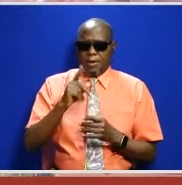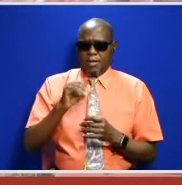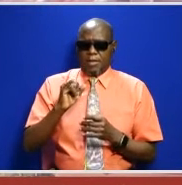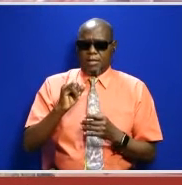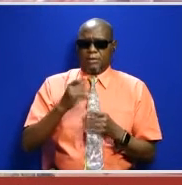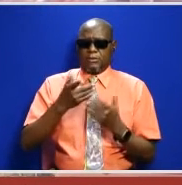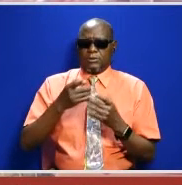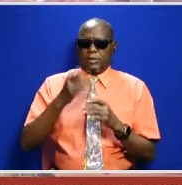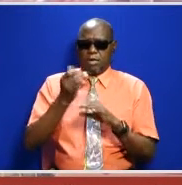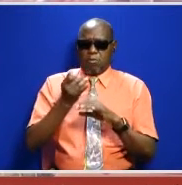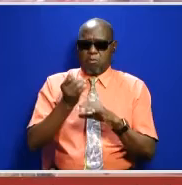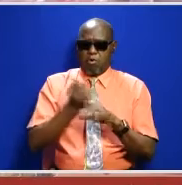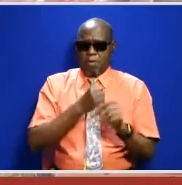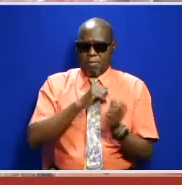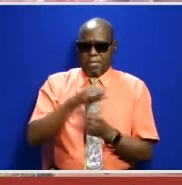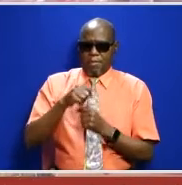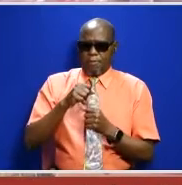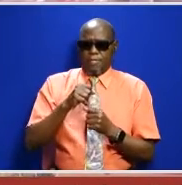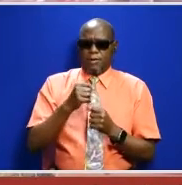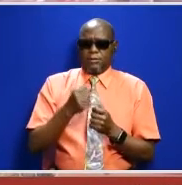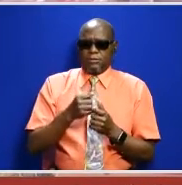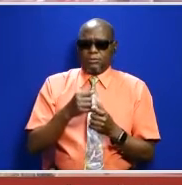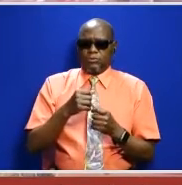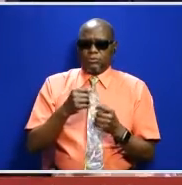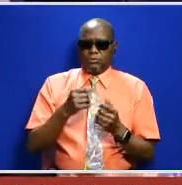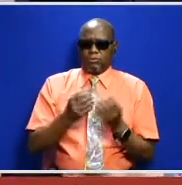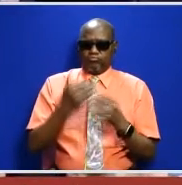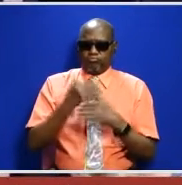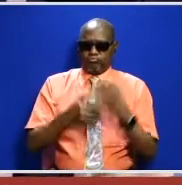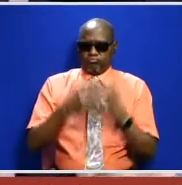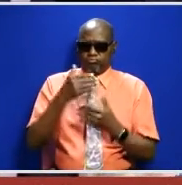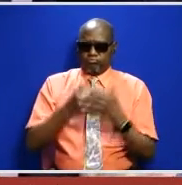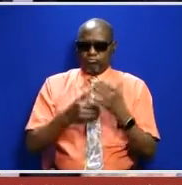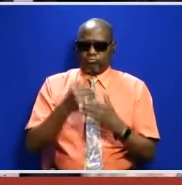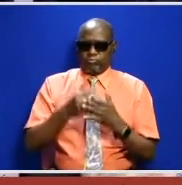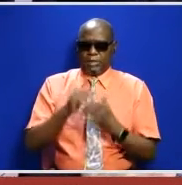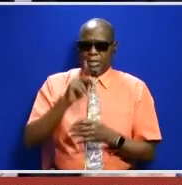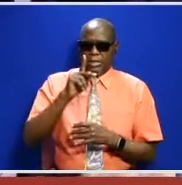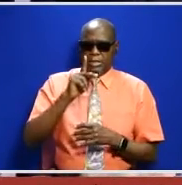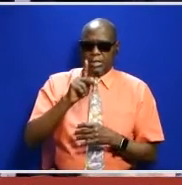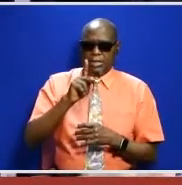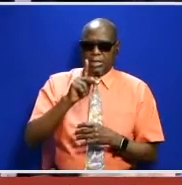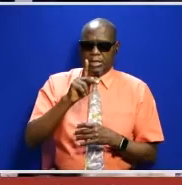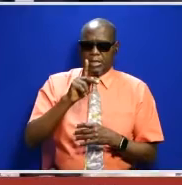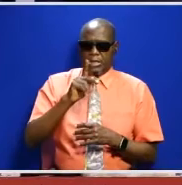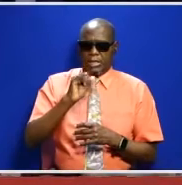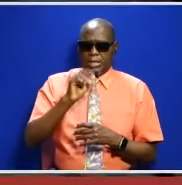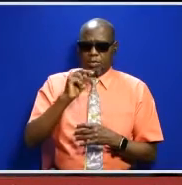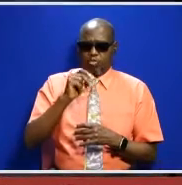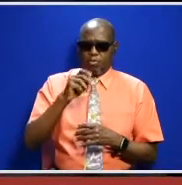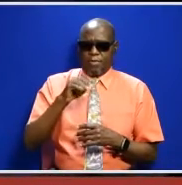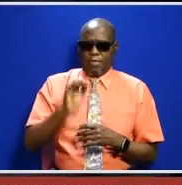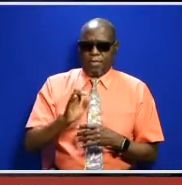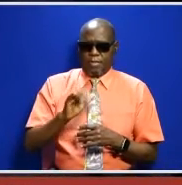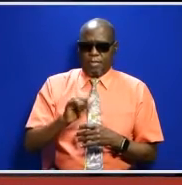kaunti ya Homa Bay ili kujenga bandari ndogo ya Kendu Bay. Mradi ambao pia utajumuisha ukarabati wa bandari ndogo nyingine mbili katika